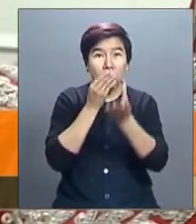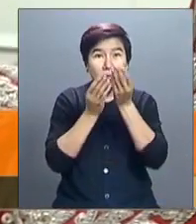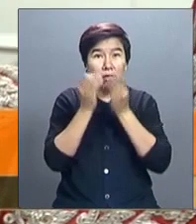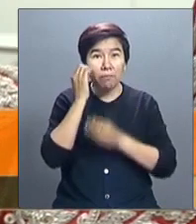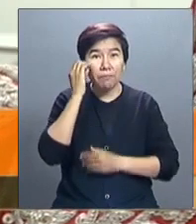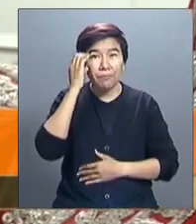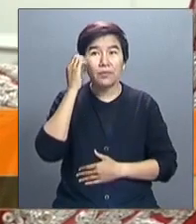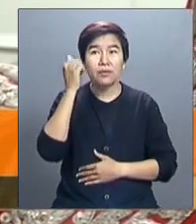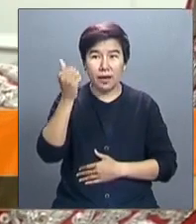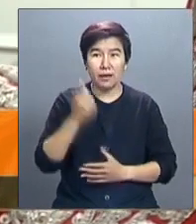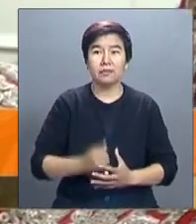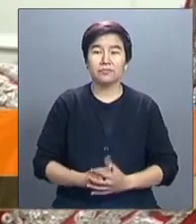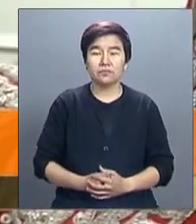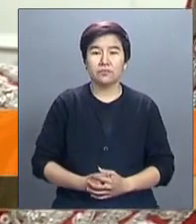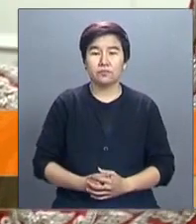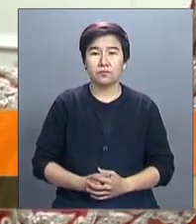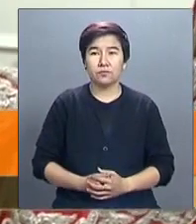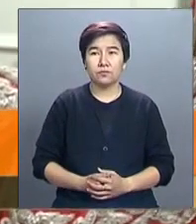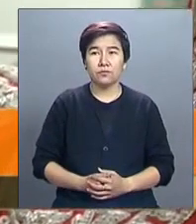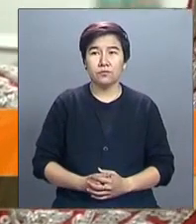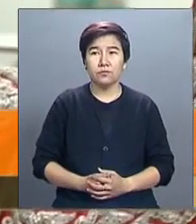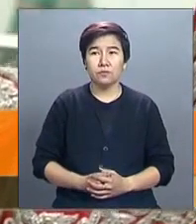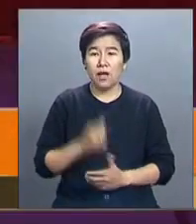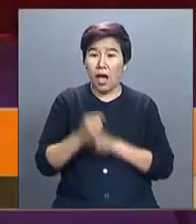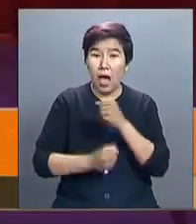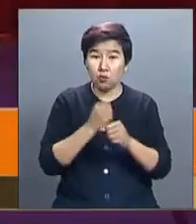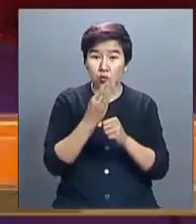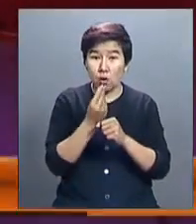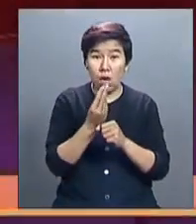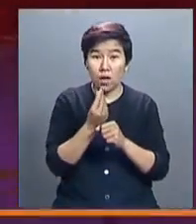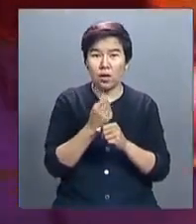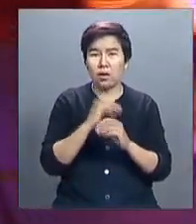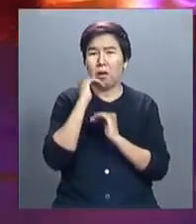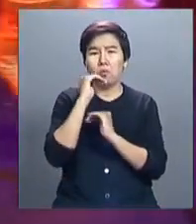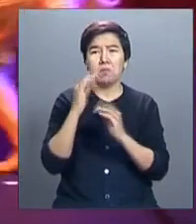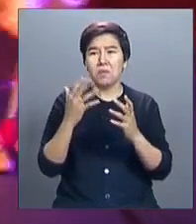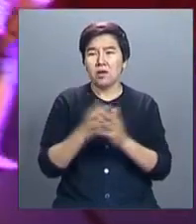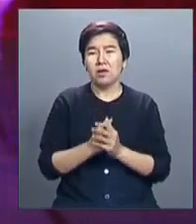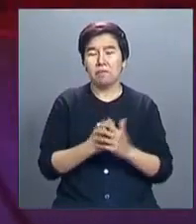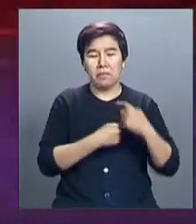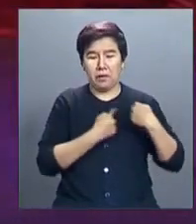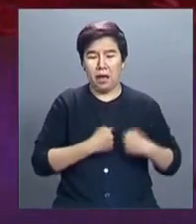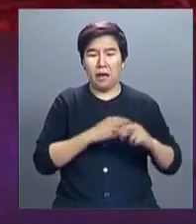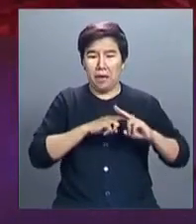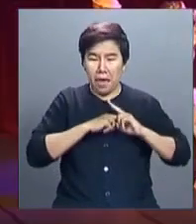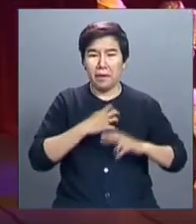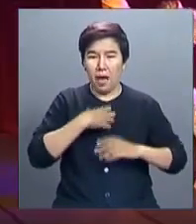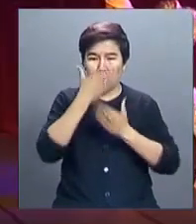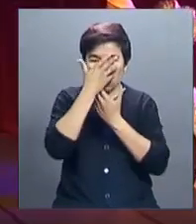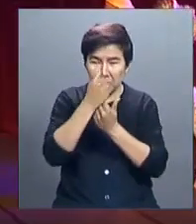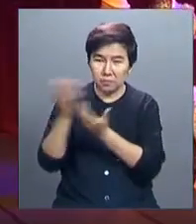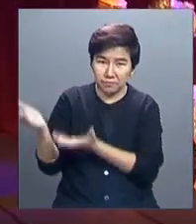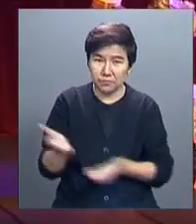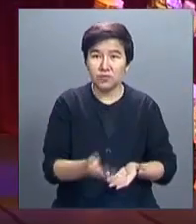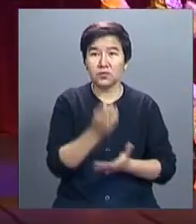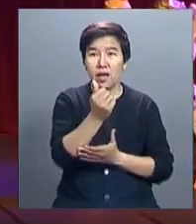าเรียนได้แล้วก็ไม่ได้ปิดกั้นว่าจะมีอายุเท่าไหร่จะอะไรขึ้นอยู่กับความสมัครใจของแต่ละบุคคลอย่างเงี้ยค่ะฉากนี้จะเ